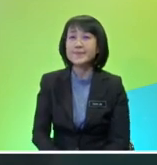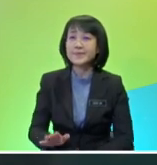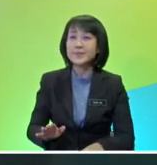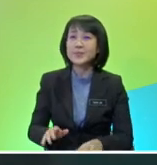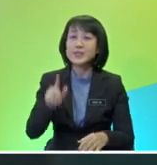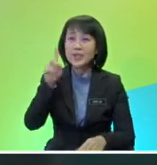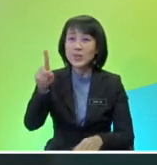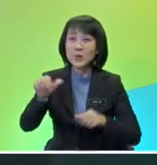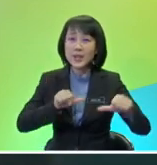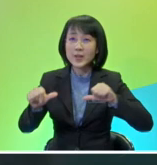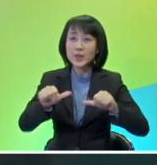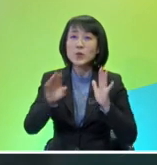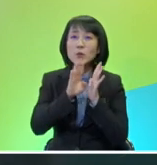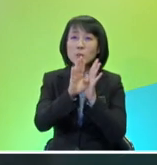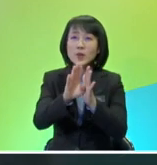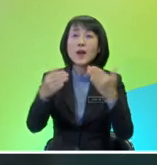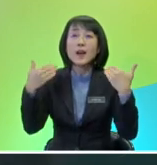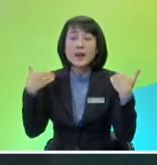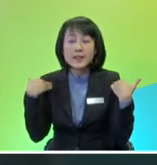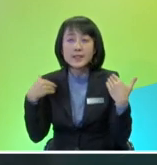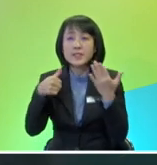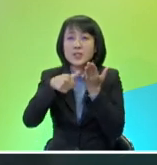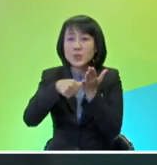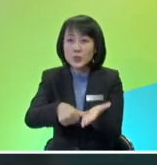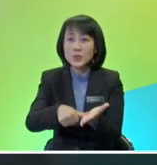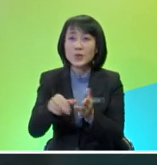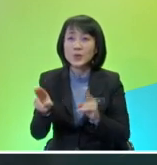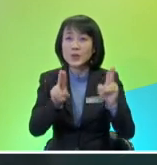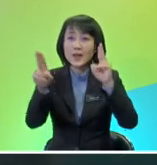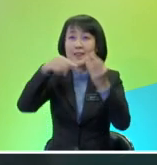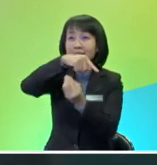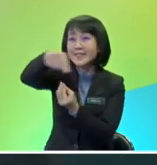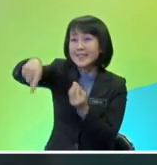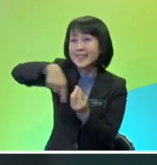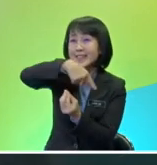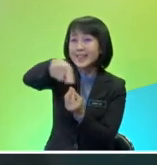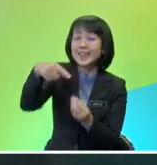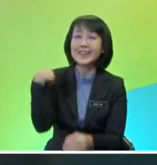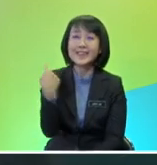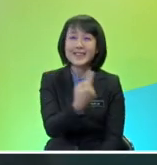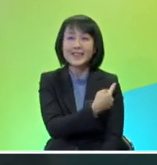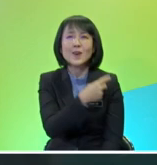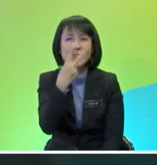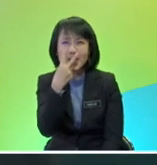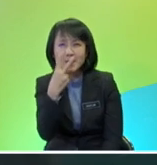membuktikan kewujudan tekanan udara di sekeliling kita. Wah, nampak tak? Okeylah, kita nak berhenti rehat